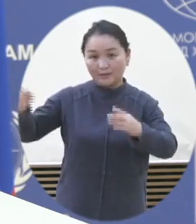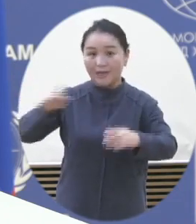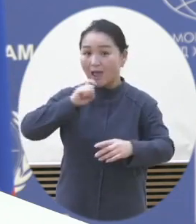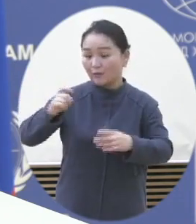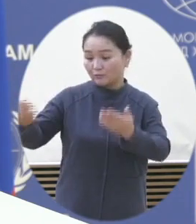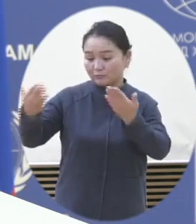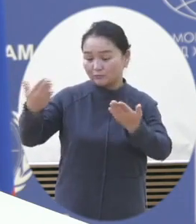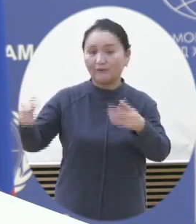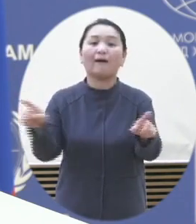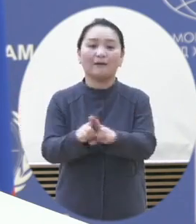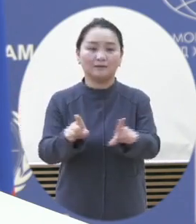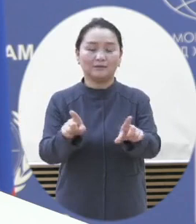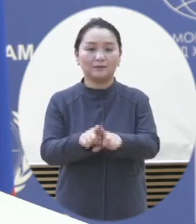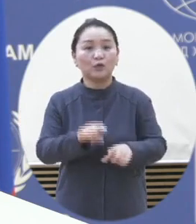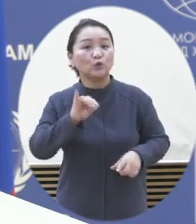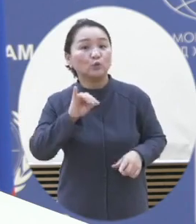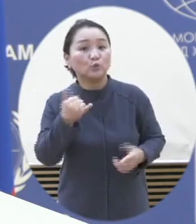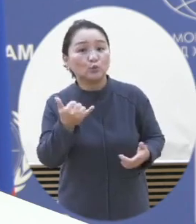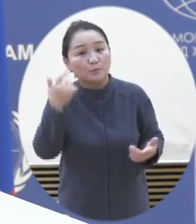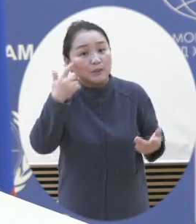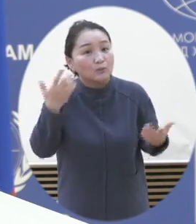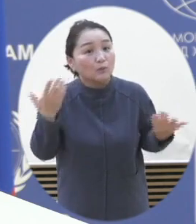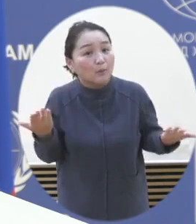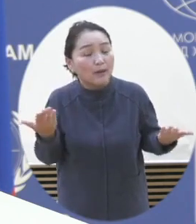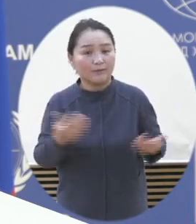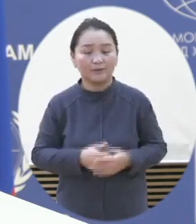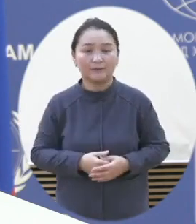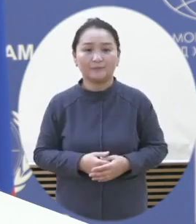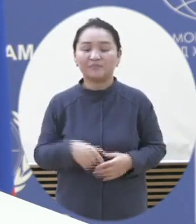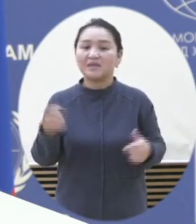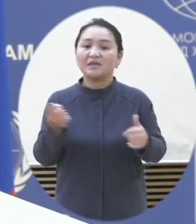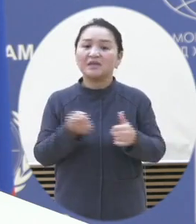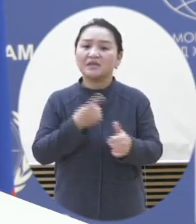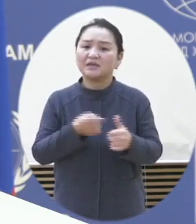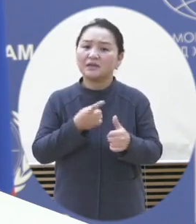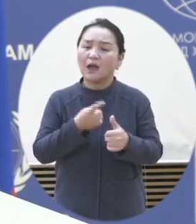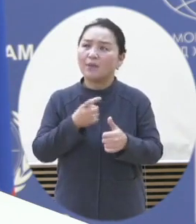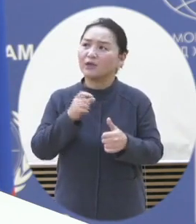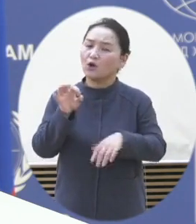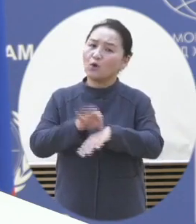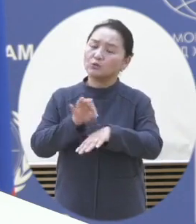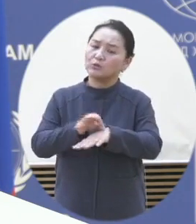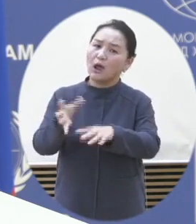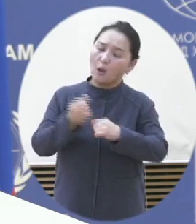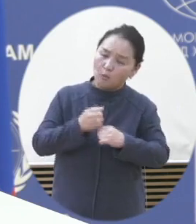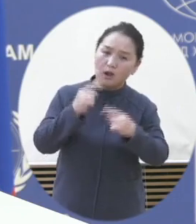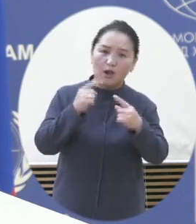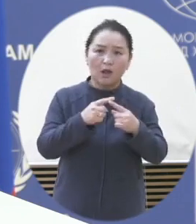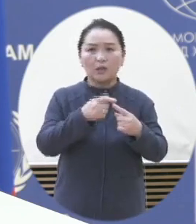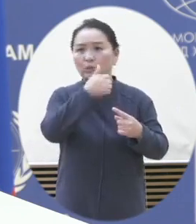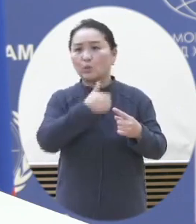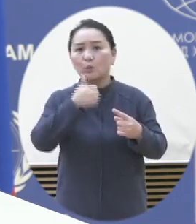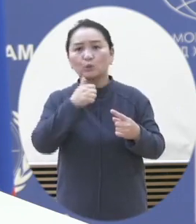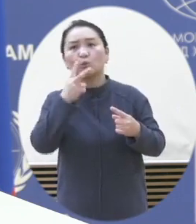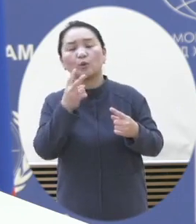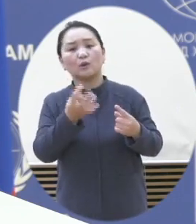амын дийлийнх нь одоо мэдэхгүй байна вэ гэхлээр за одоо хэн илүү их өртдөг юм бэ? Тэ нууц үеийн хугацаа нь хэр байдаг юм бэ?